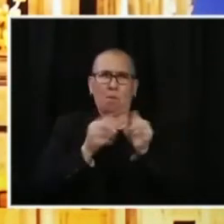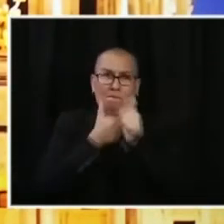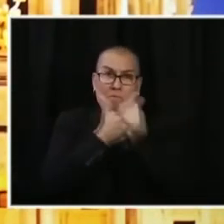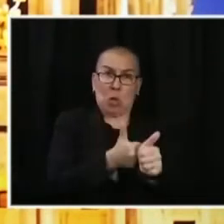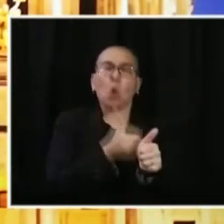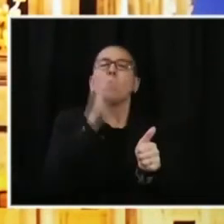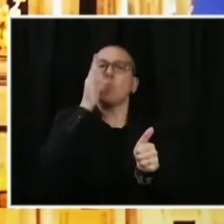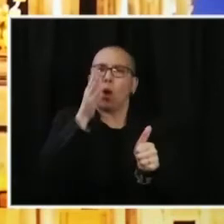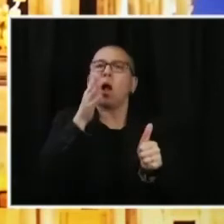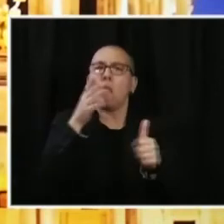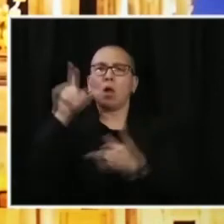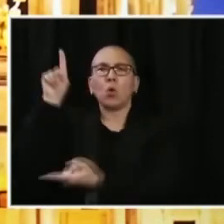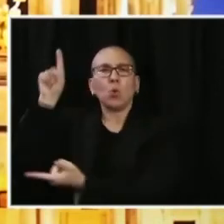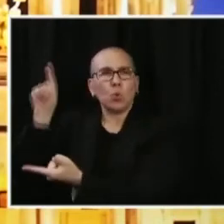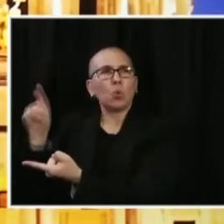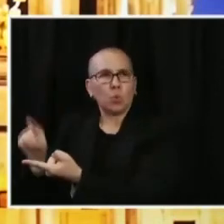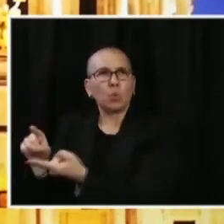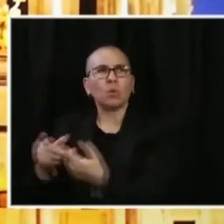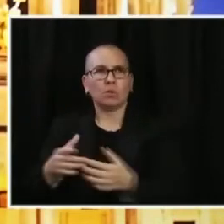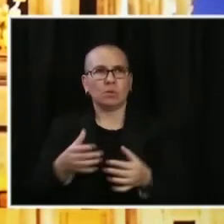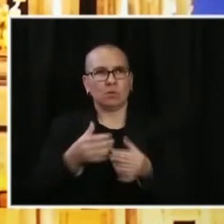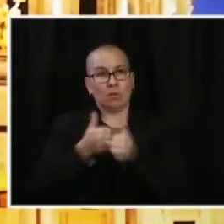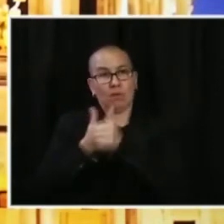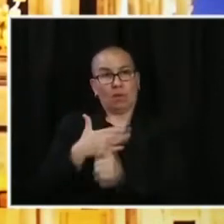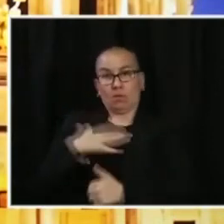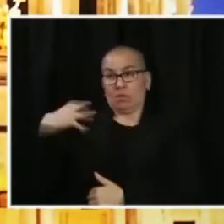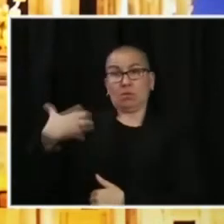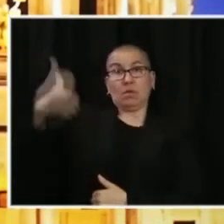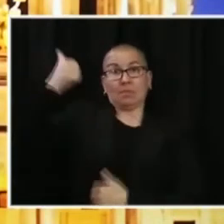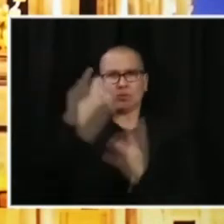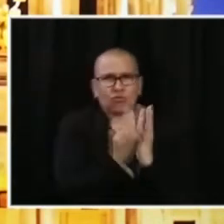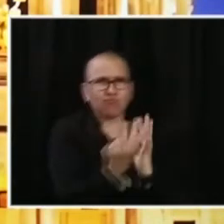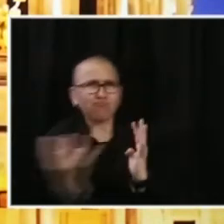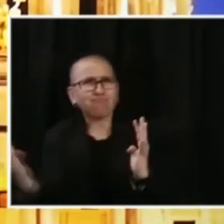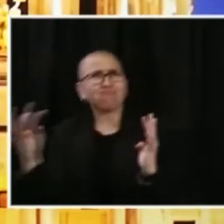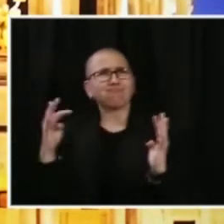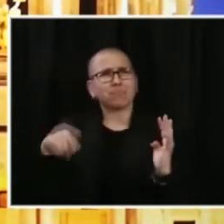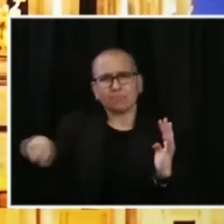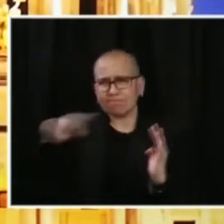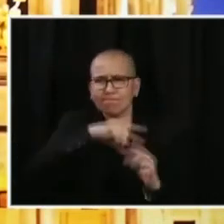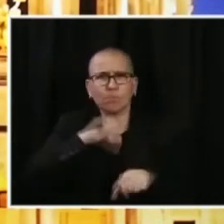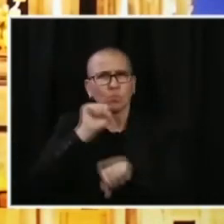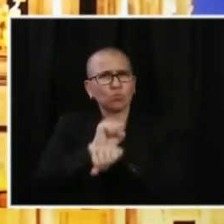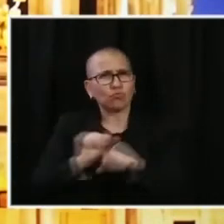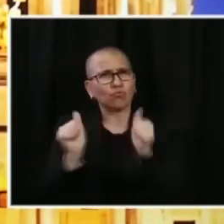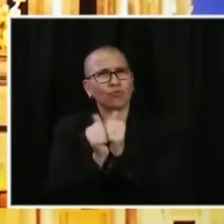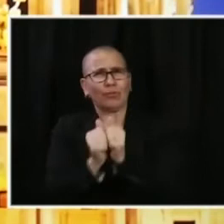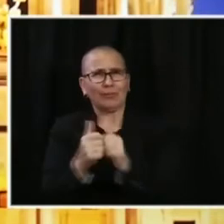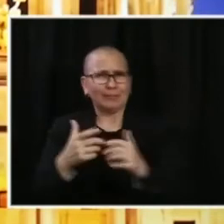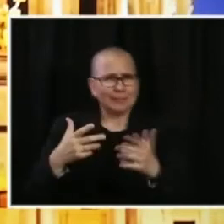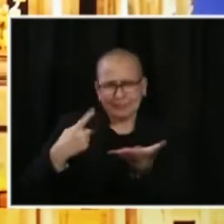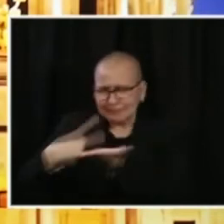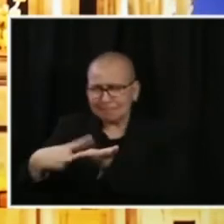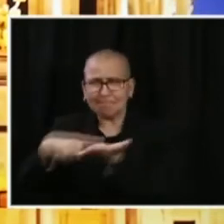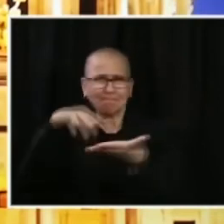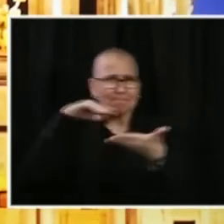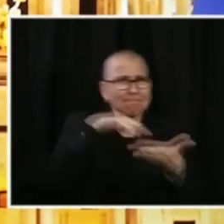cả lâu cho bỏ chỗ chơi mua đã bỏ cả nhau đã chỉ sao chỉ hơn nên tệ như họ cho